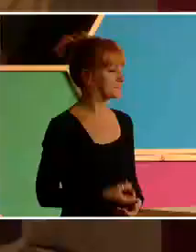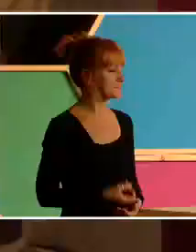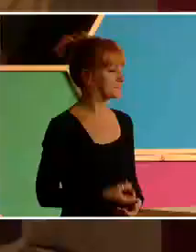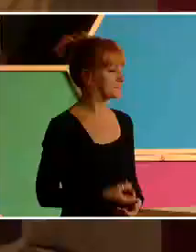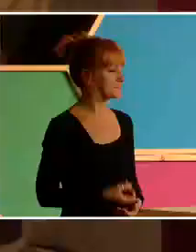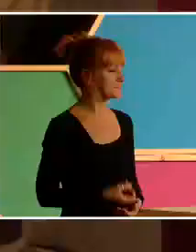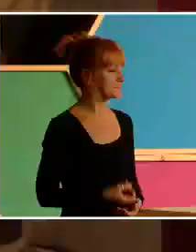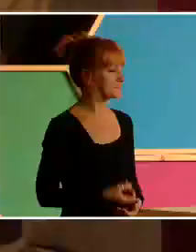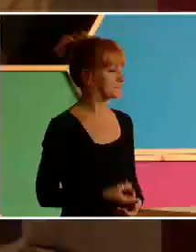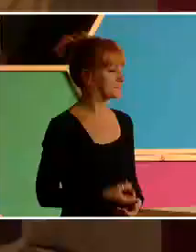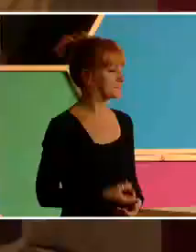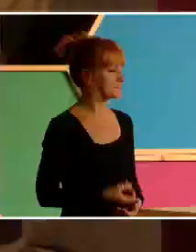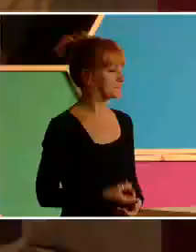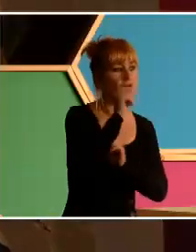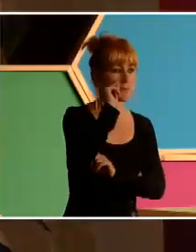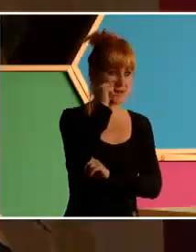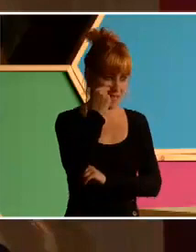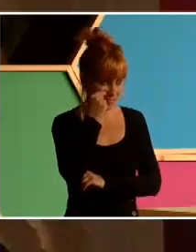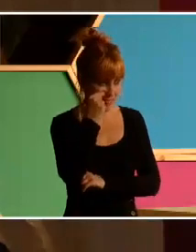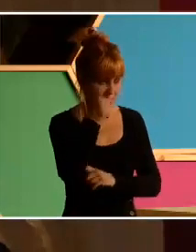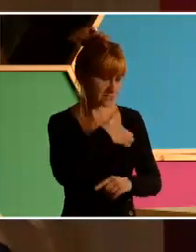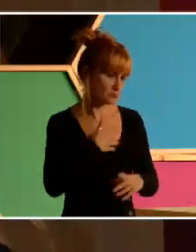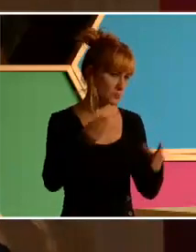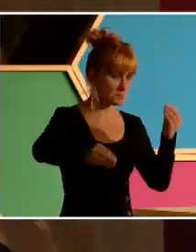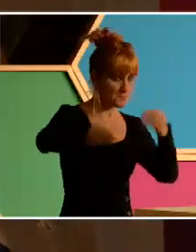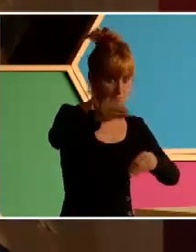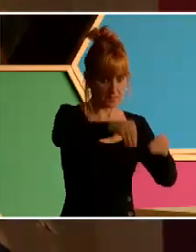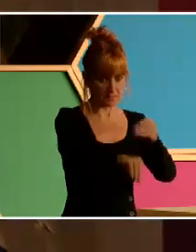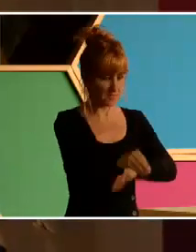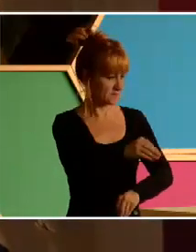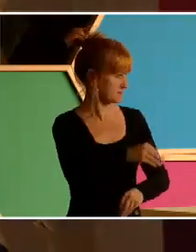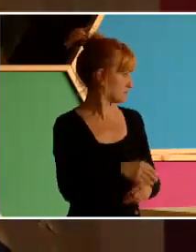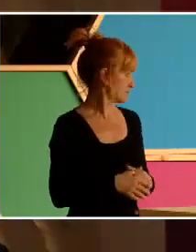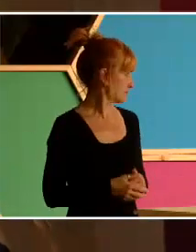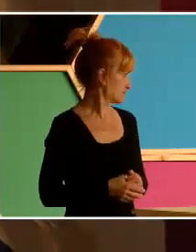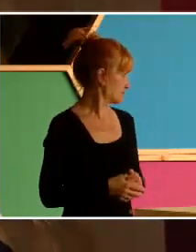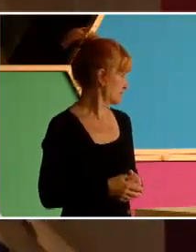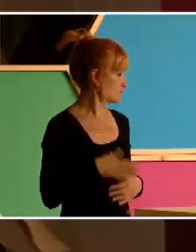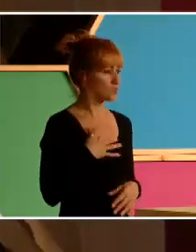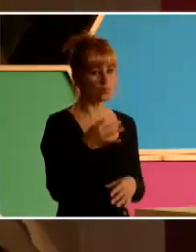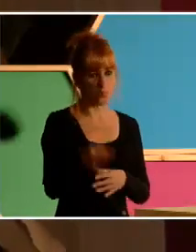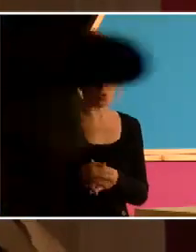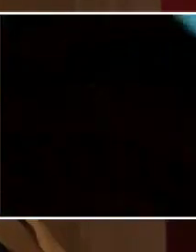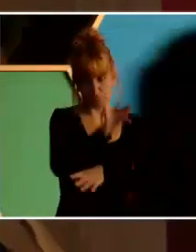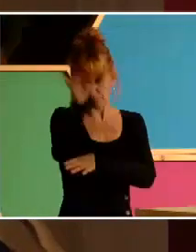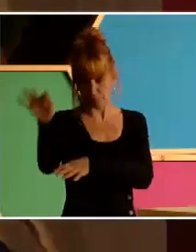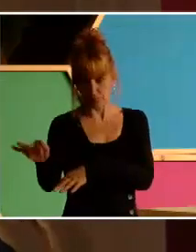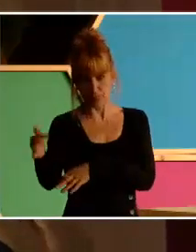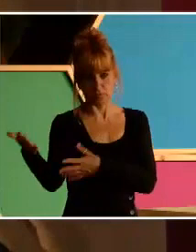Bé, l'última pregunta parlada, i si vols afegir alguna cosa més de tot el que ha anat sortint, òbviament, és el teu, la